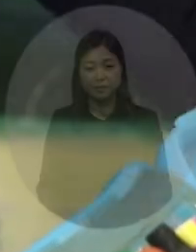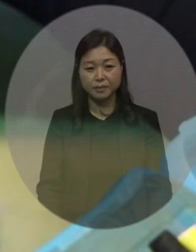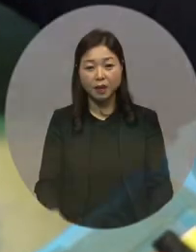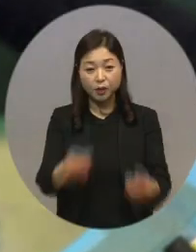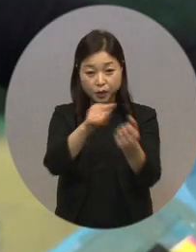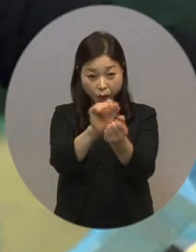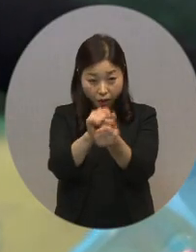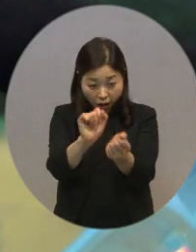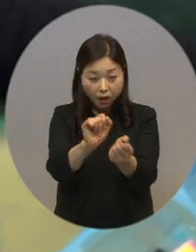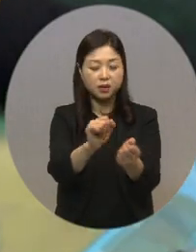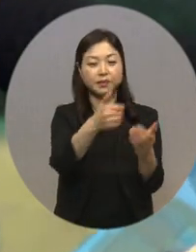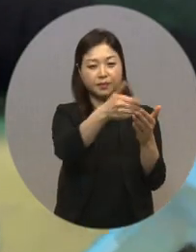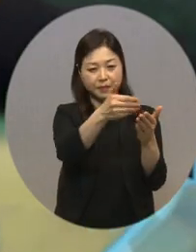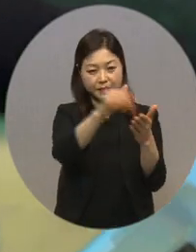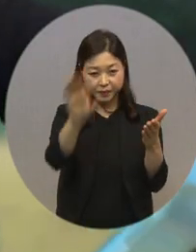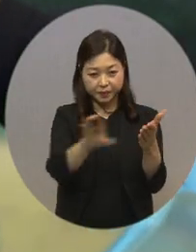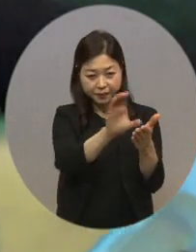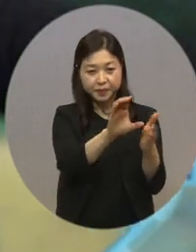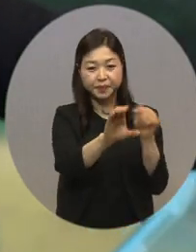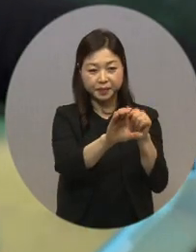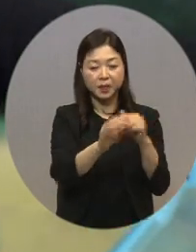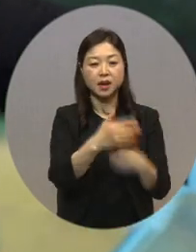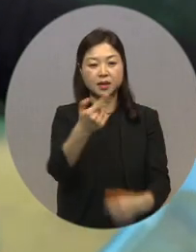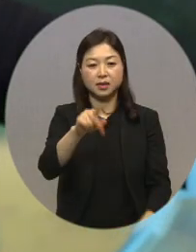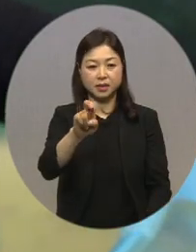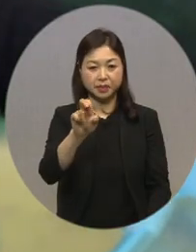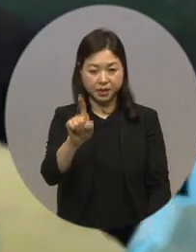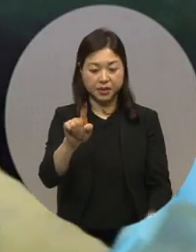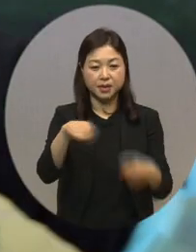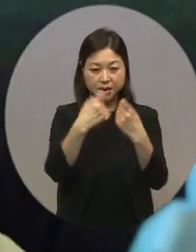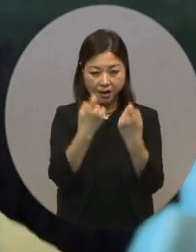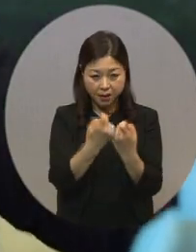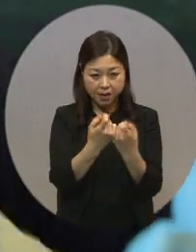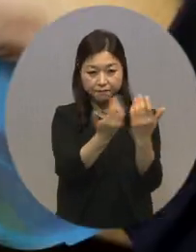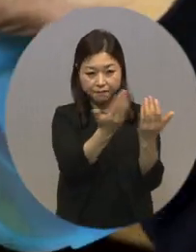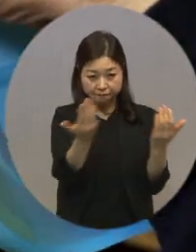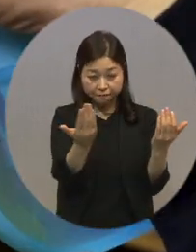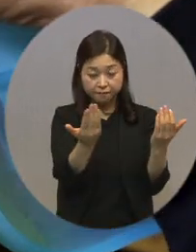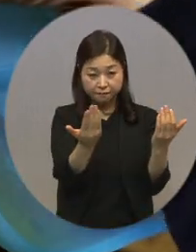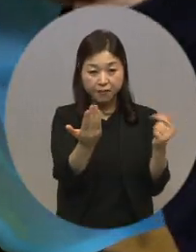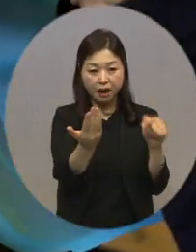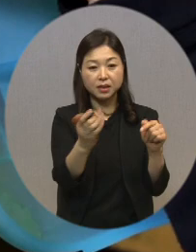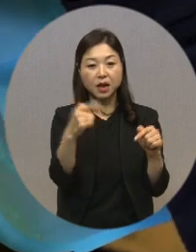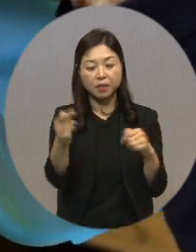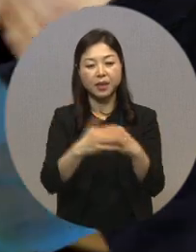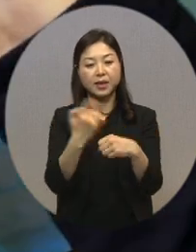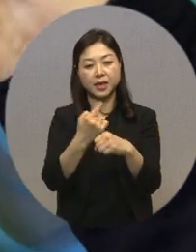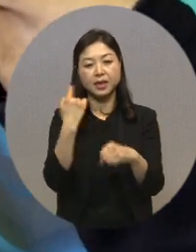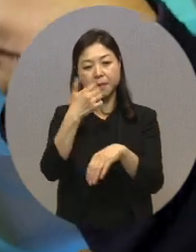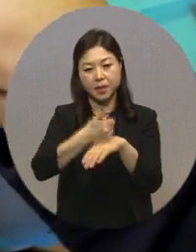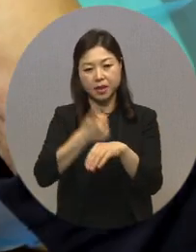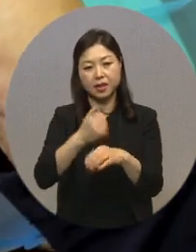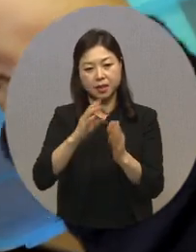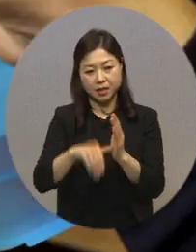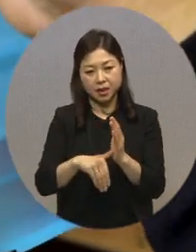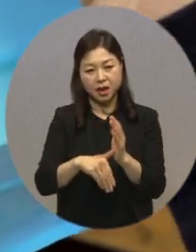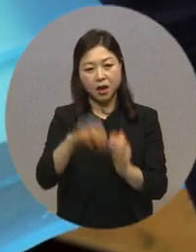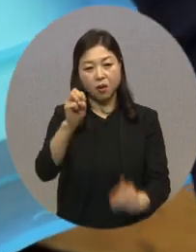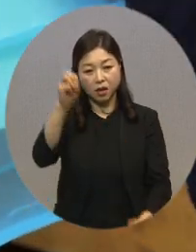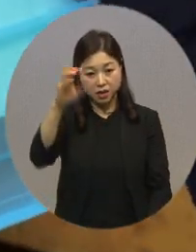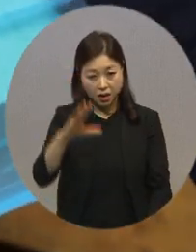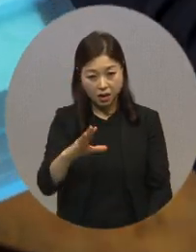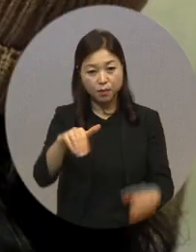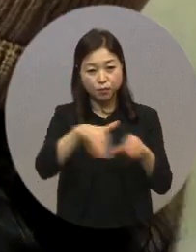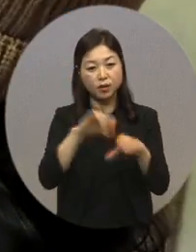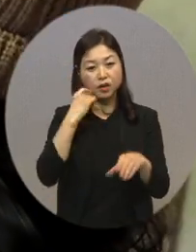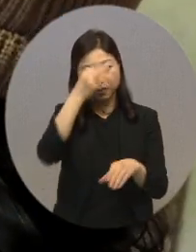갱족의를 캔버스로 옮겨온 작가는 지난 2021년 개인전을 시작으로 지난 연말 광양시 문화예술회관에서